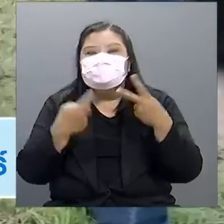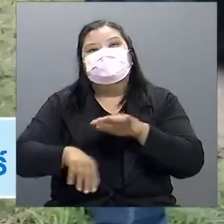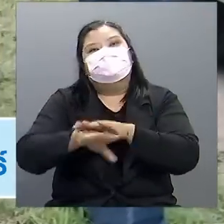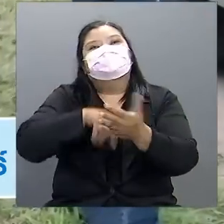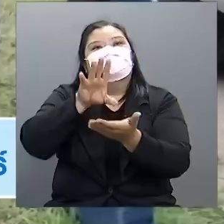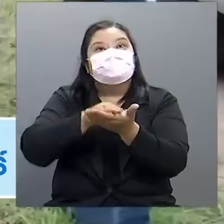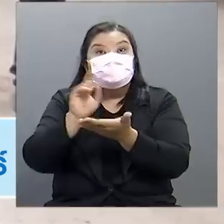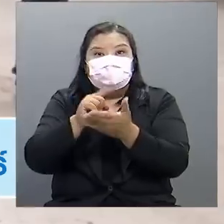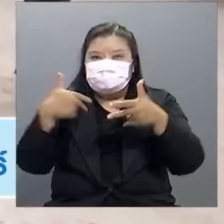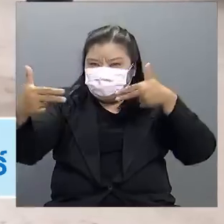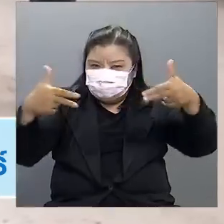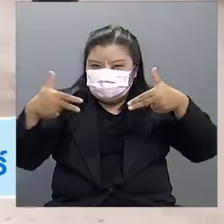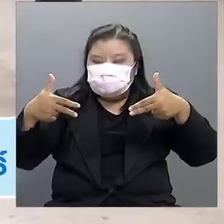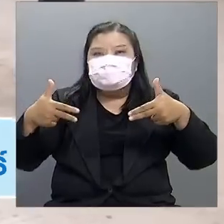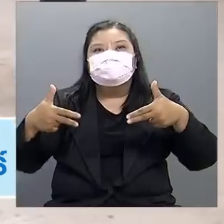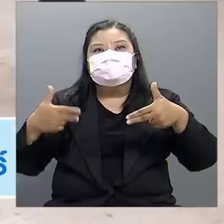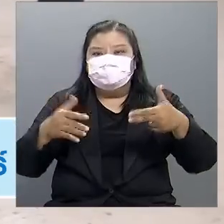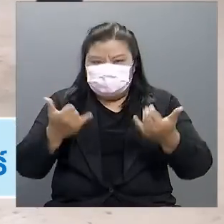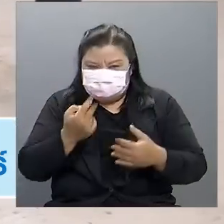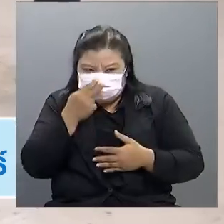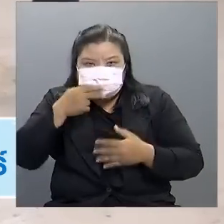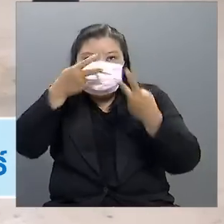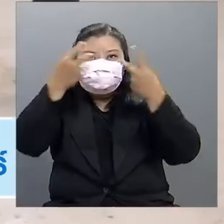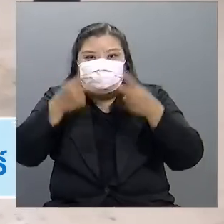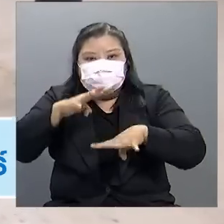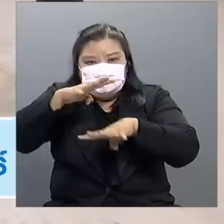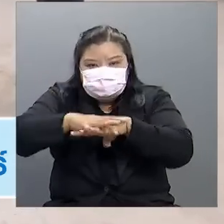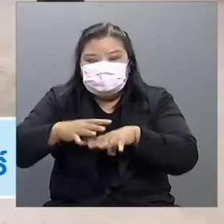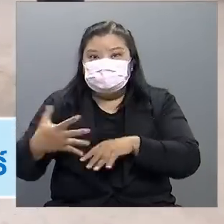นะตระแงเหล็กที่ครอบท่อระบายน้ำนี้ค่ะ